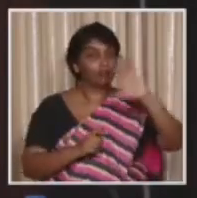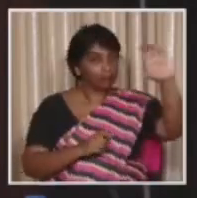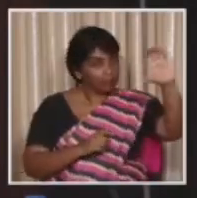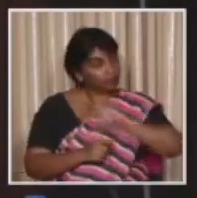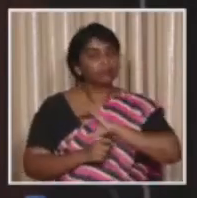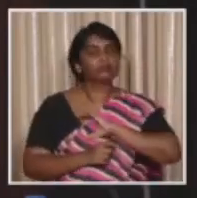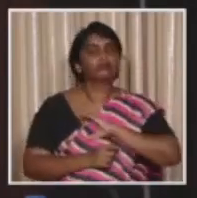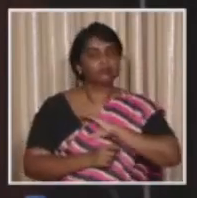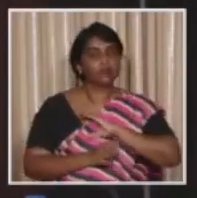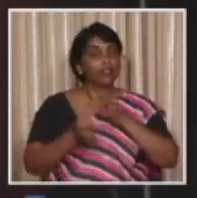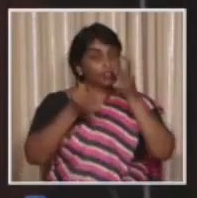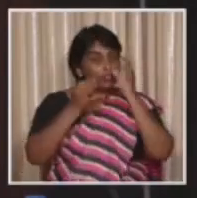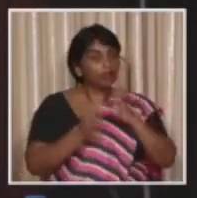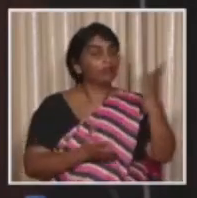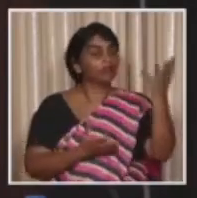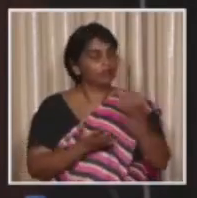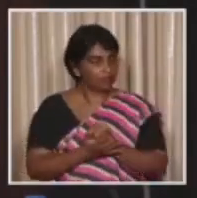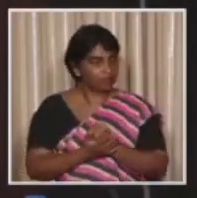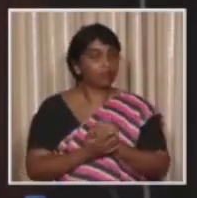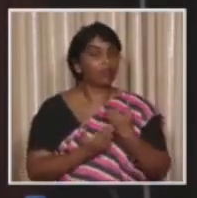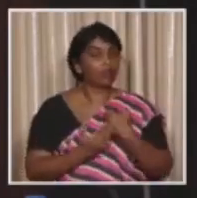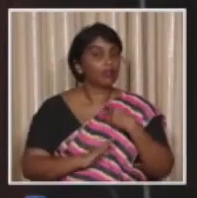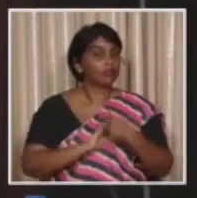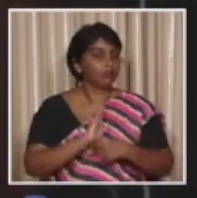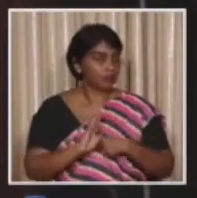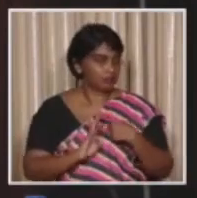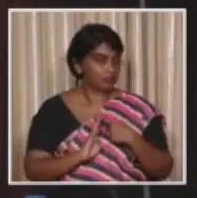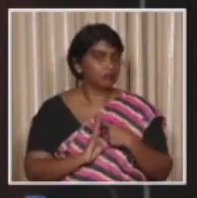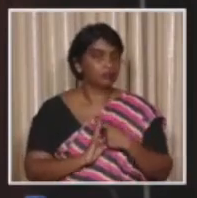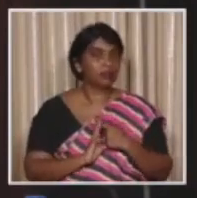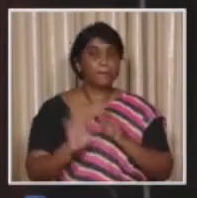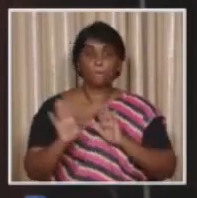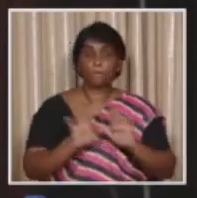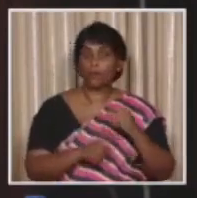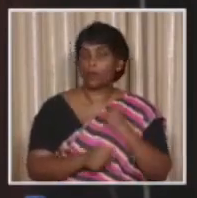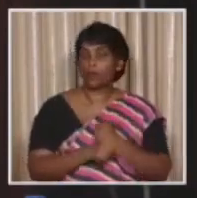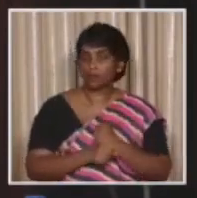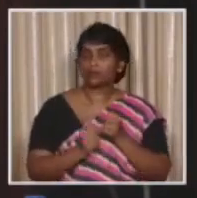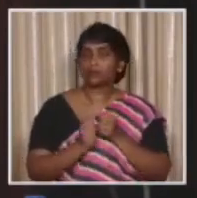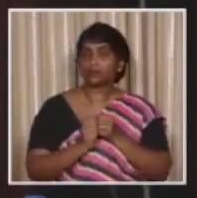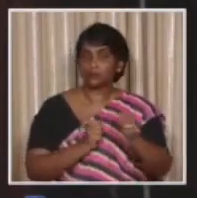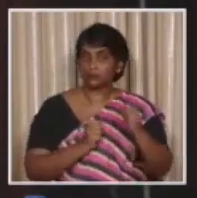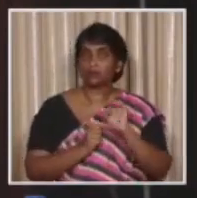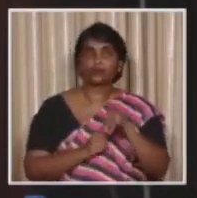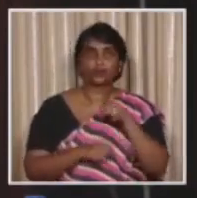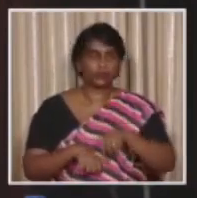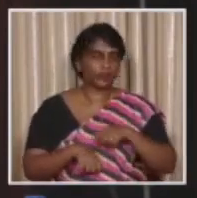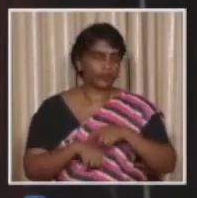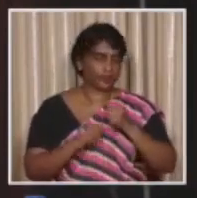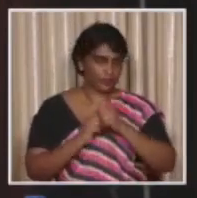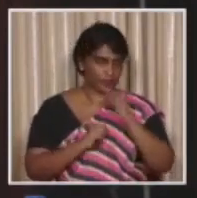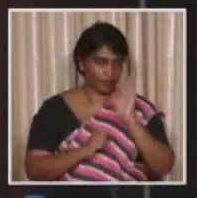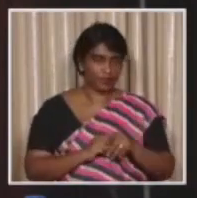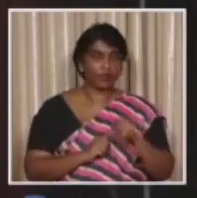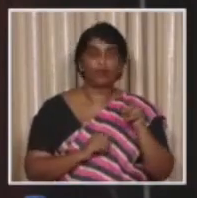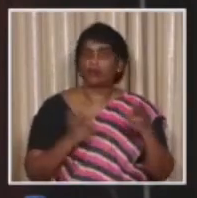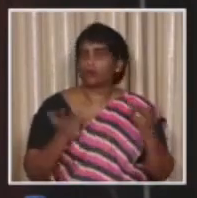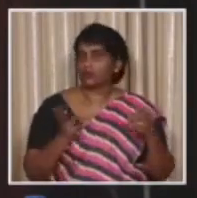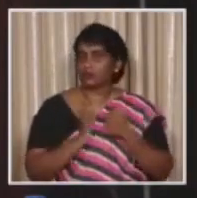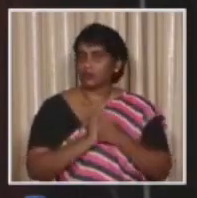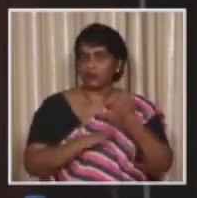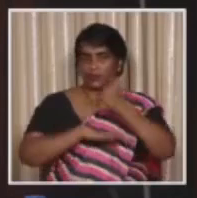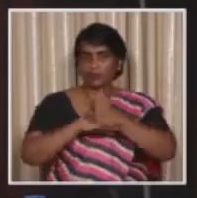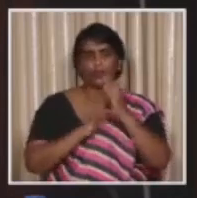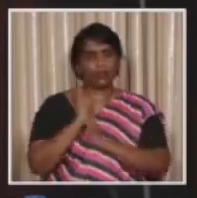ප්‍රමාණයවත් නිවැරදි ආකාරයට ගන්න අපේ රටේ පාලන අධිකාරීන් කටයුතු කිරීම තමයි මේ මොහොතේ සිද්ධ වෙන්න ඕන මොකද කරු